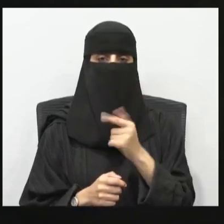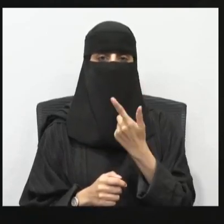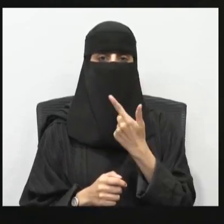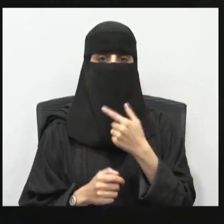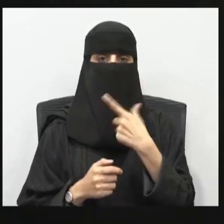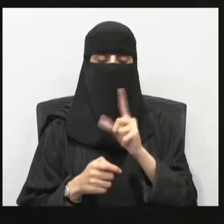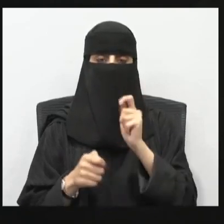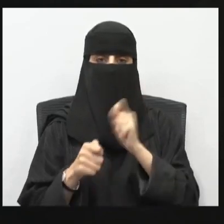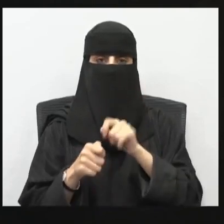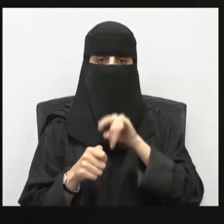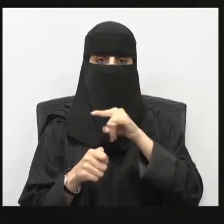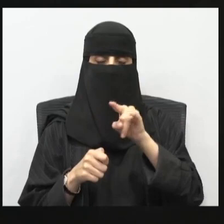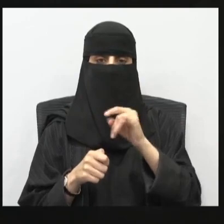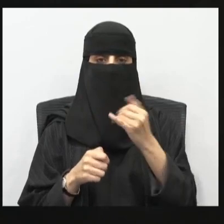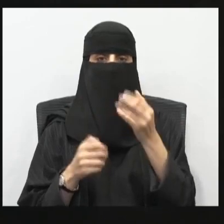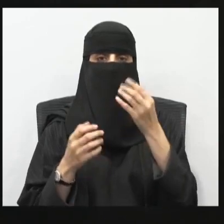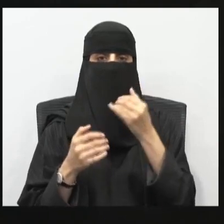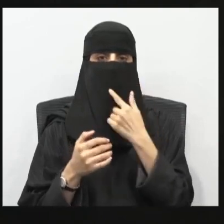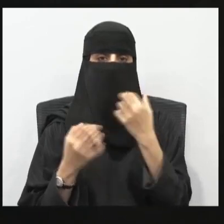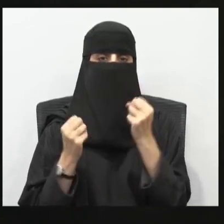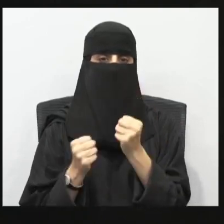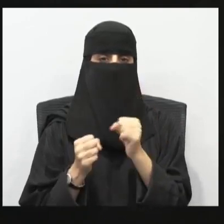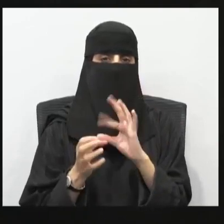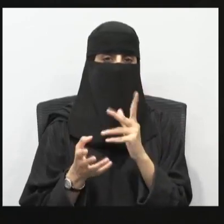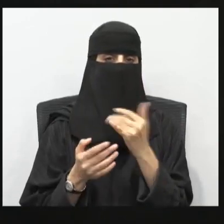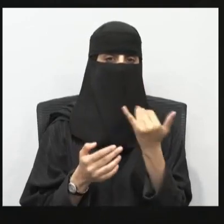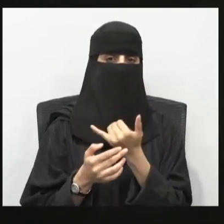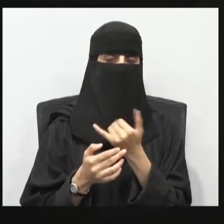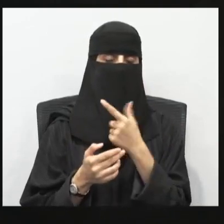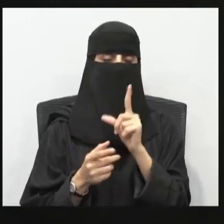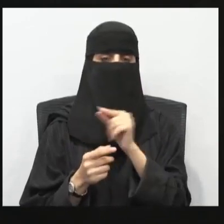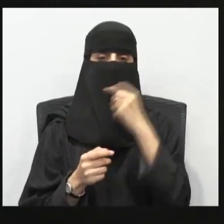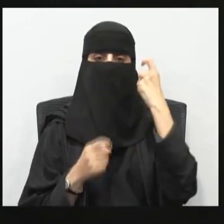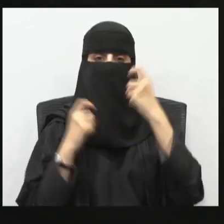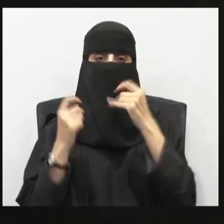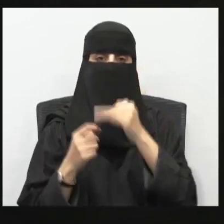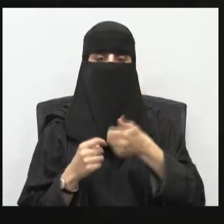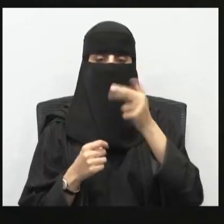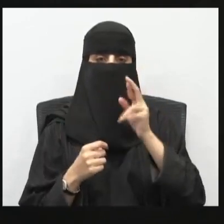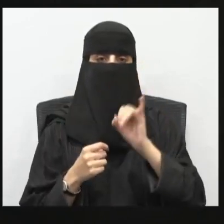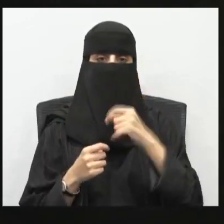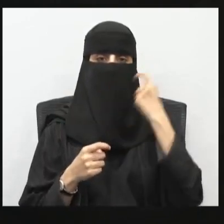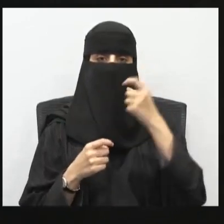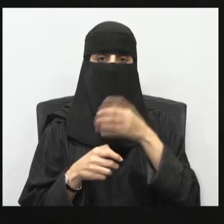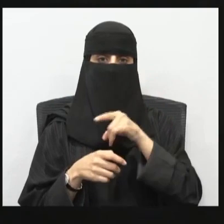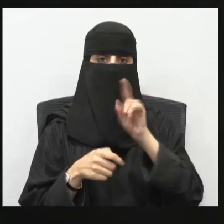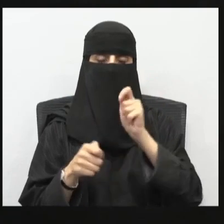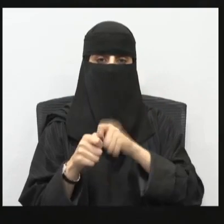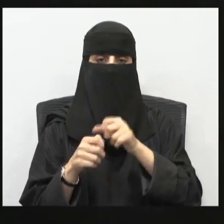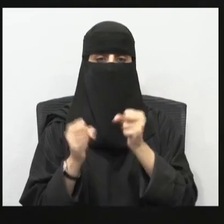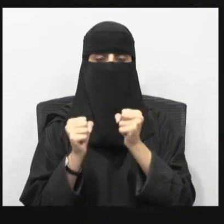ان صناعه هذه الطائره صعب او سهل صعب احسنتم رد عليه فواز برد